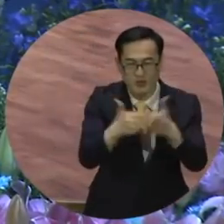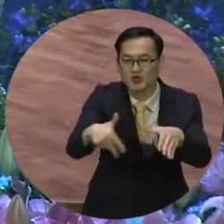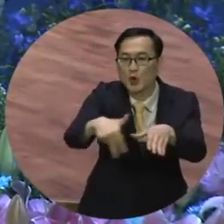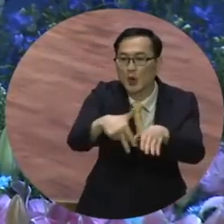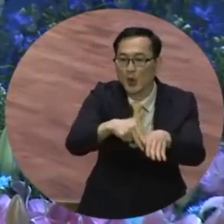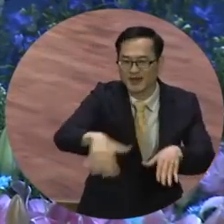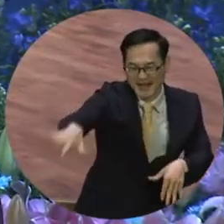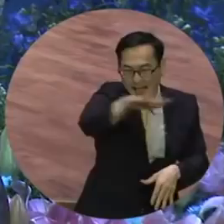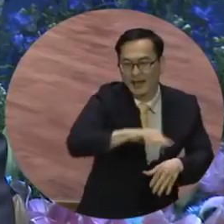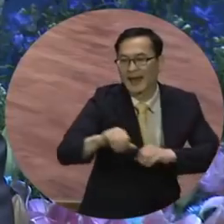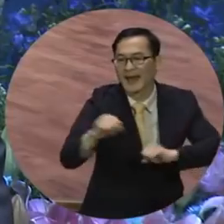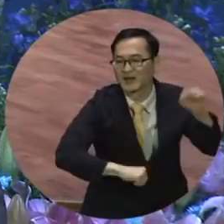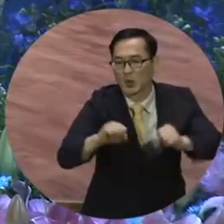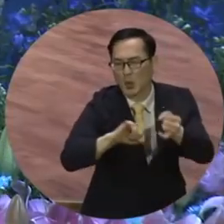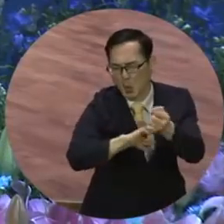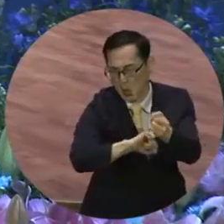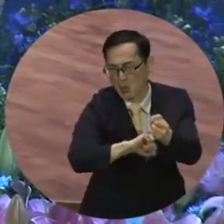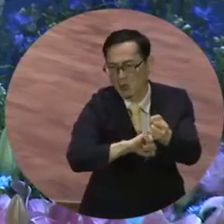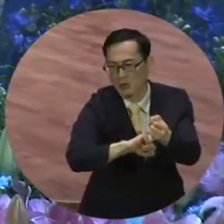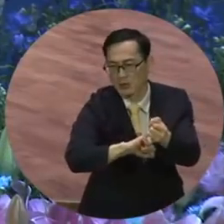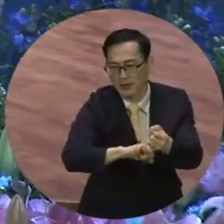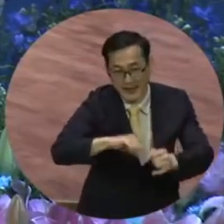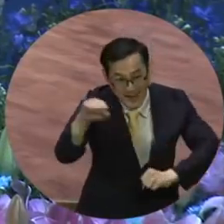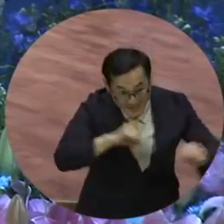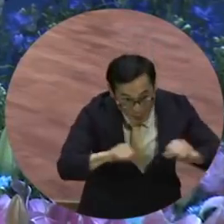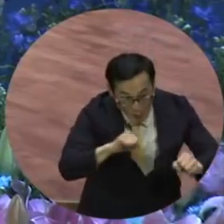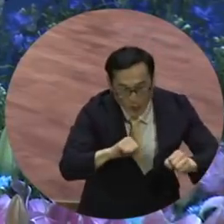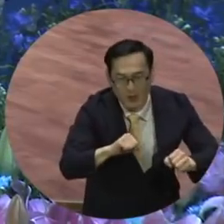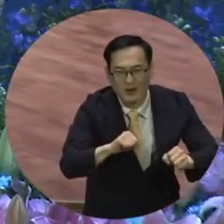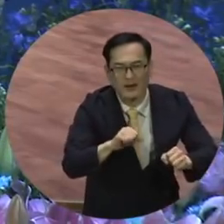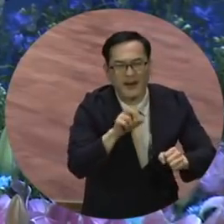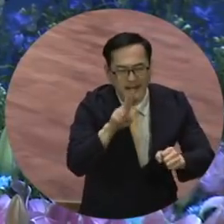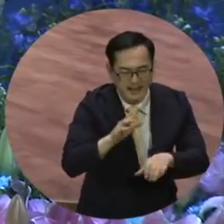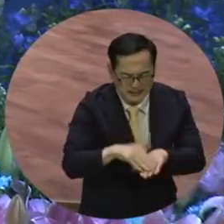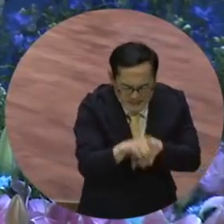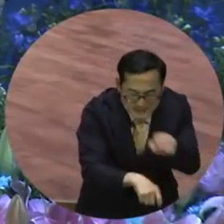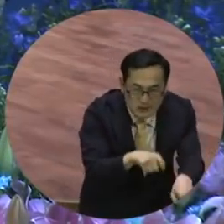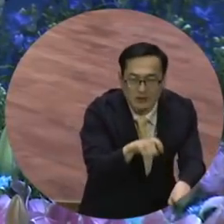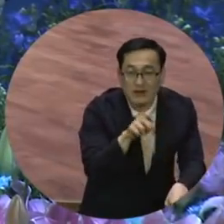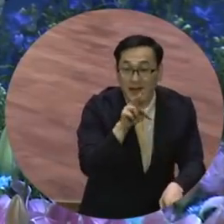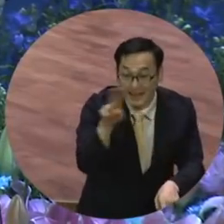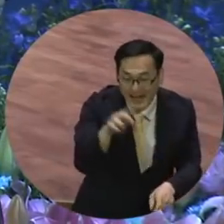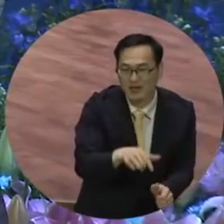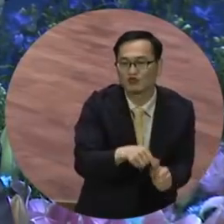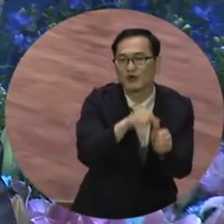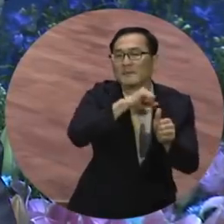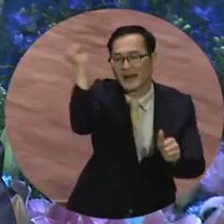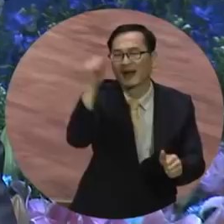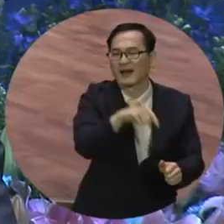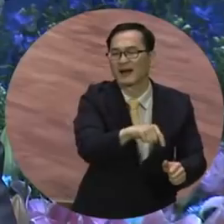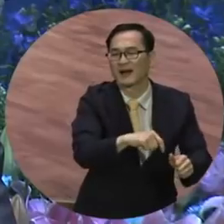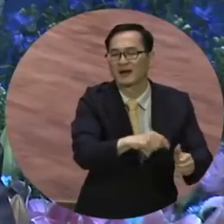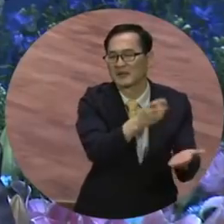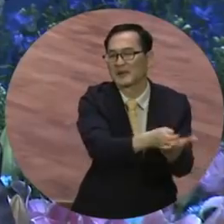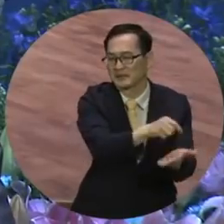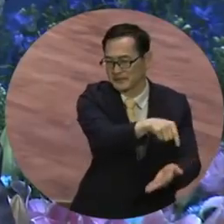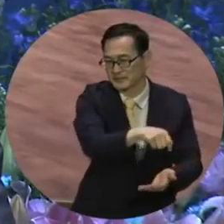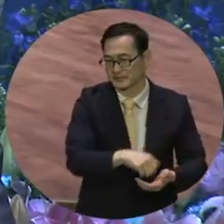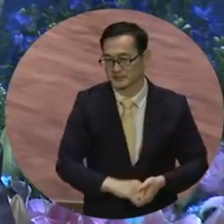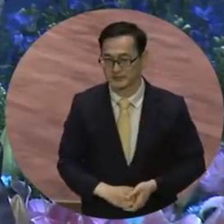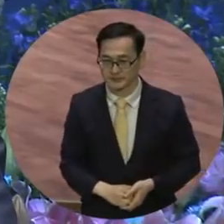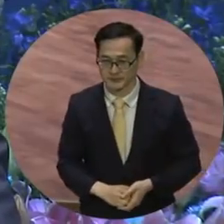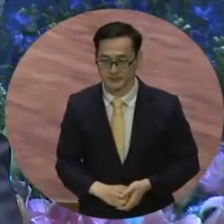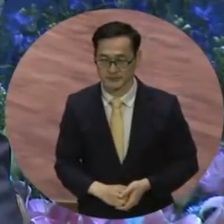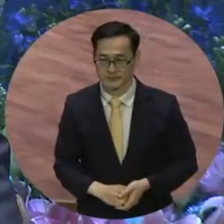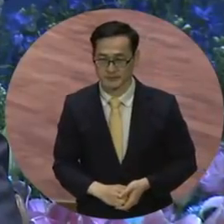모든 종교는 다 행함으로 구원받을 수 있다라고 강조하고 있습니다. 행함으로서 절대자를 만날 수가